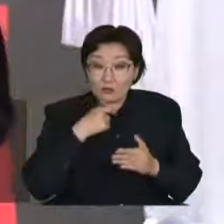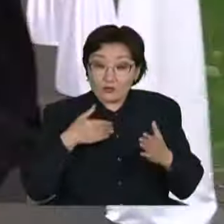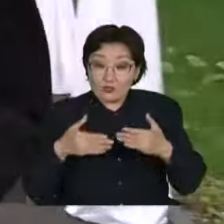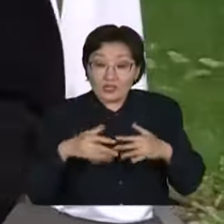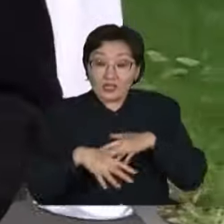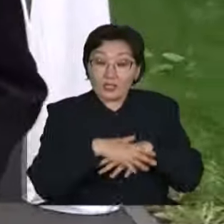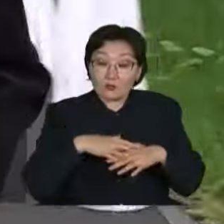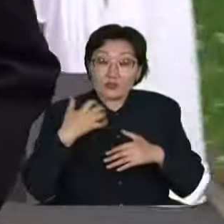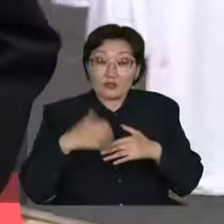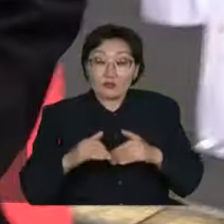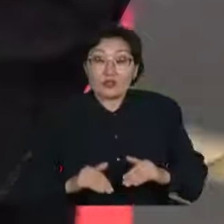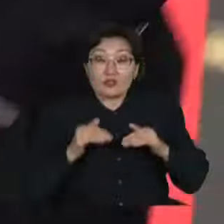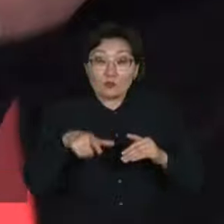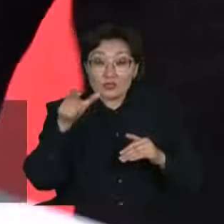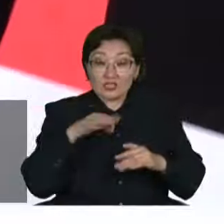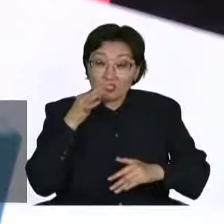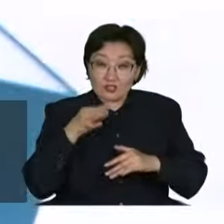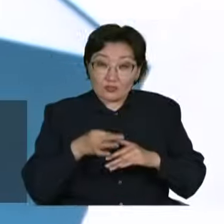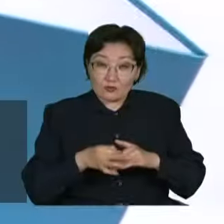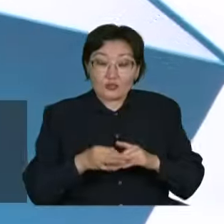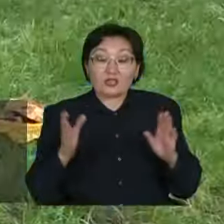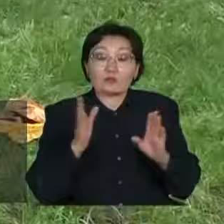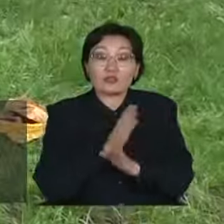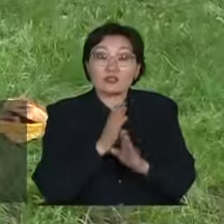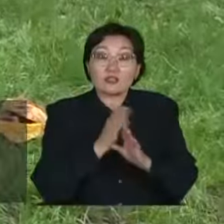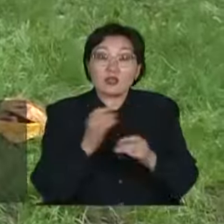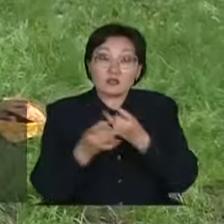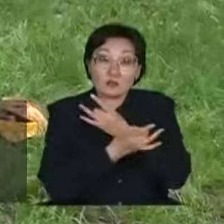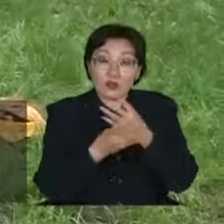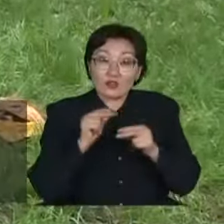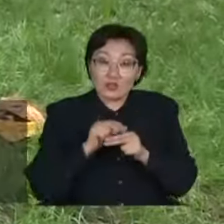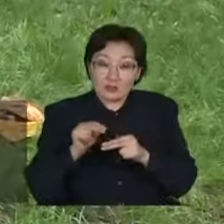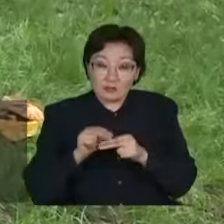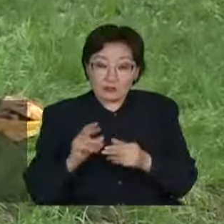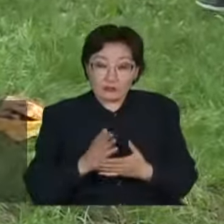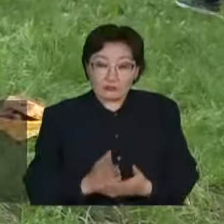халық арасында жоғары азаматтық жауапкершілік пен экологиялық мәдениетті тәрбиелеу.